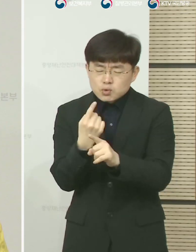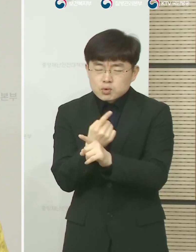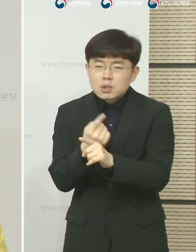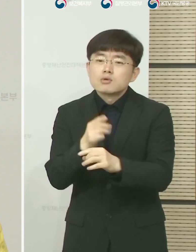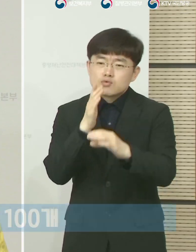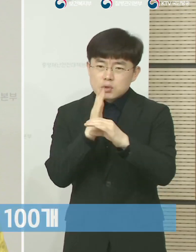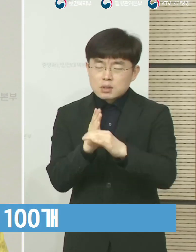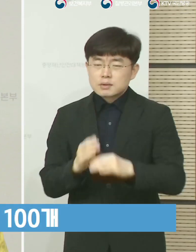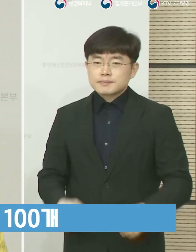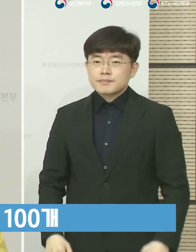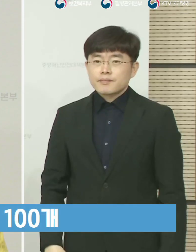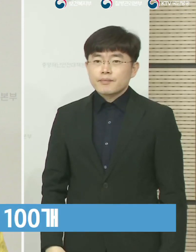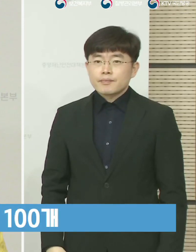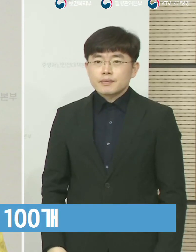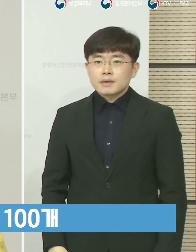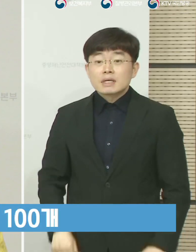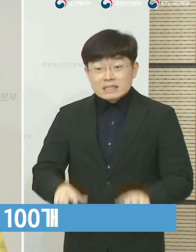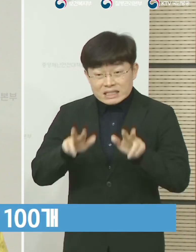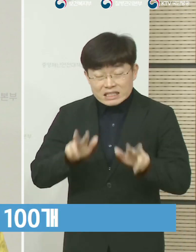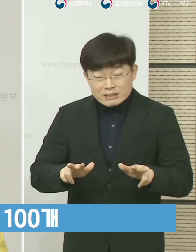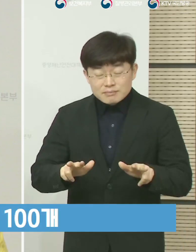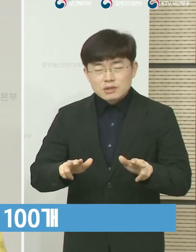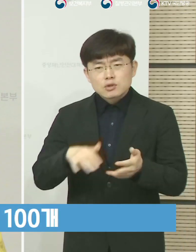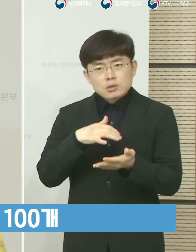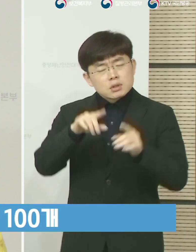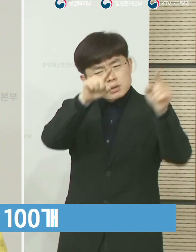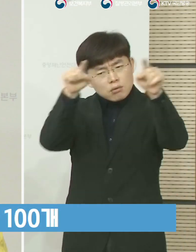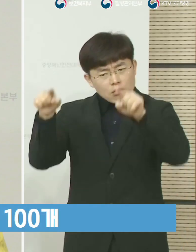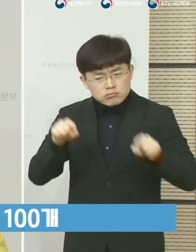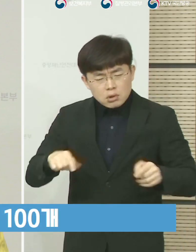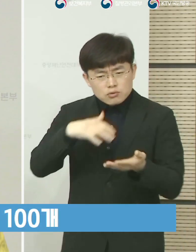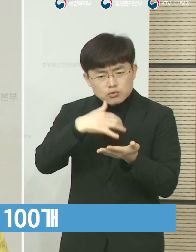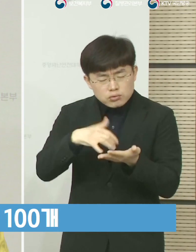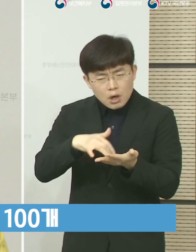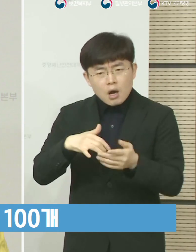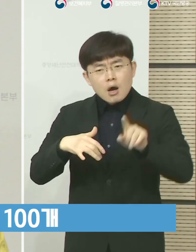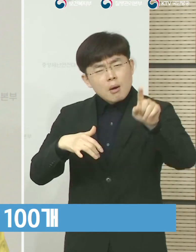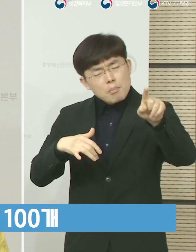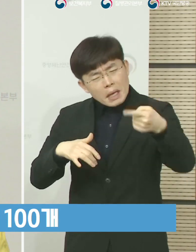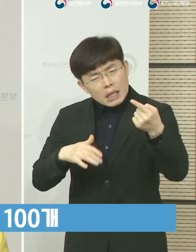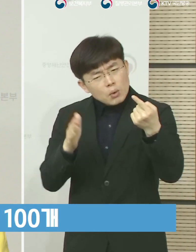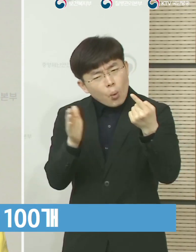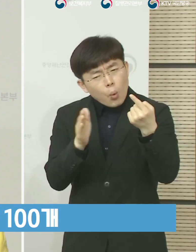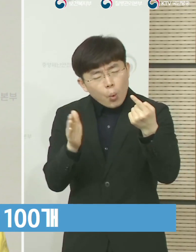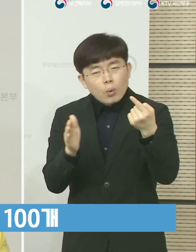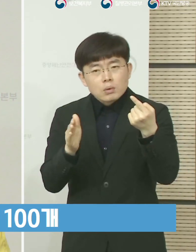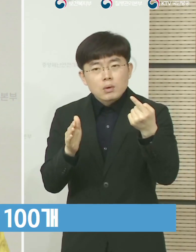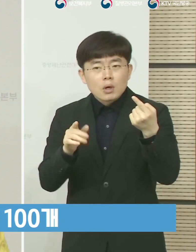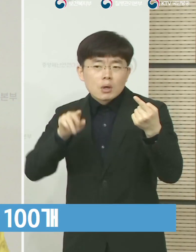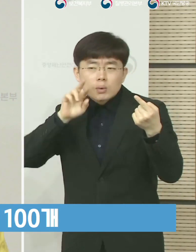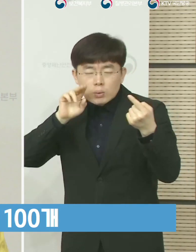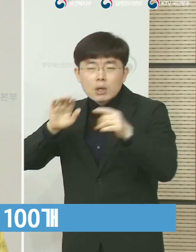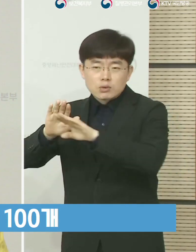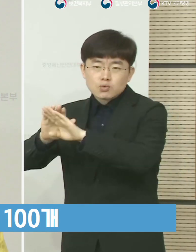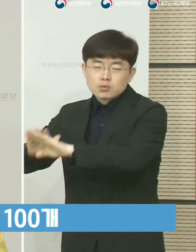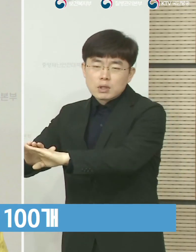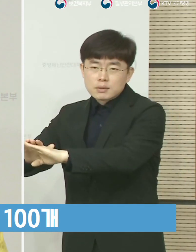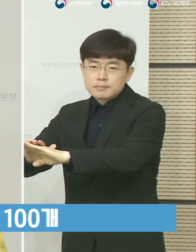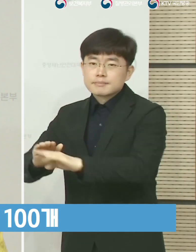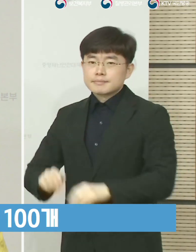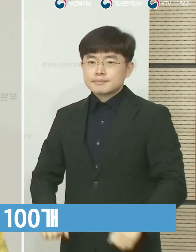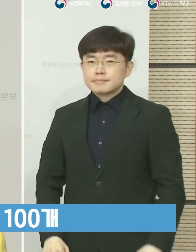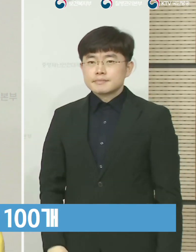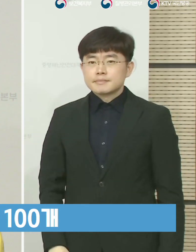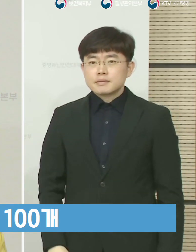그 중환자용 음압 병상은 지금 현재 전국적으로 한 10개 정도의 여유분이 있는 것으로 그렇게는